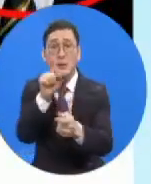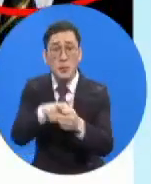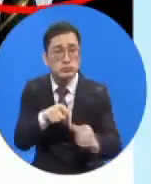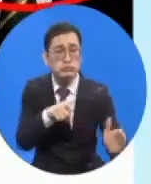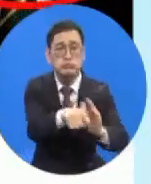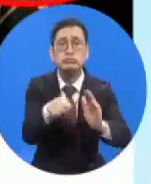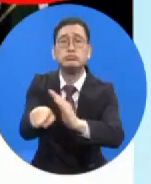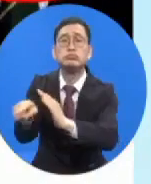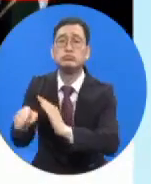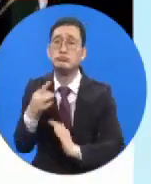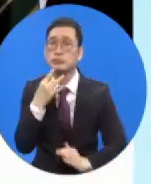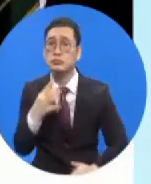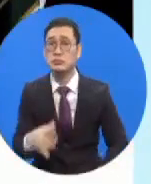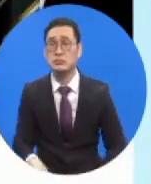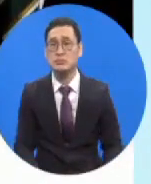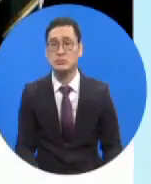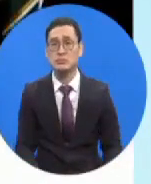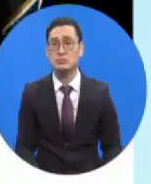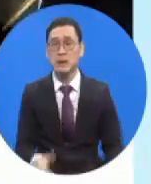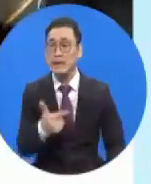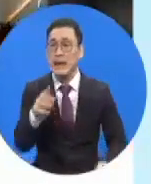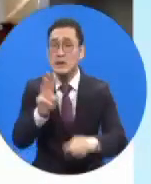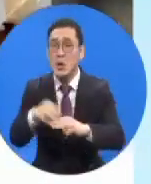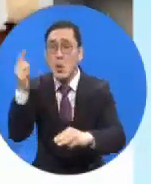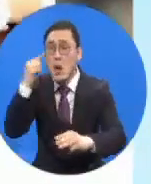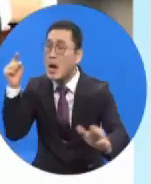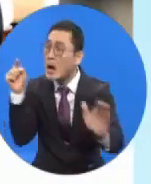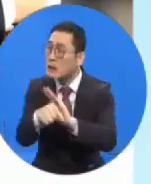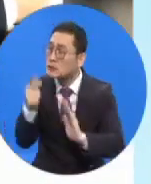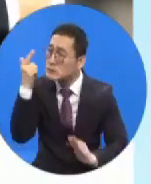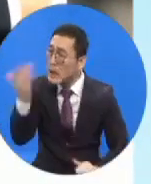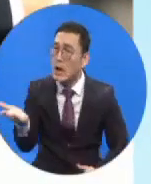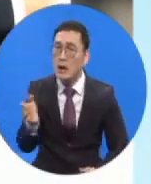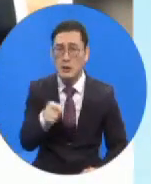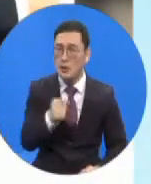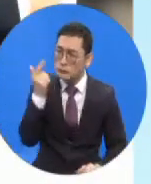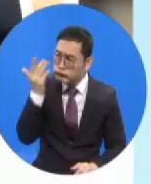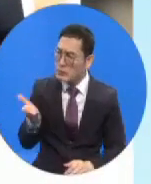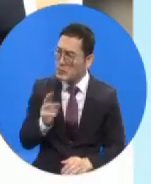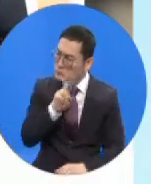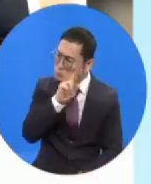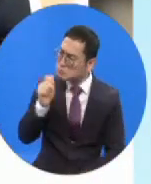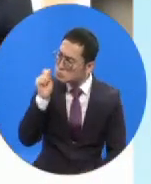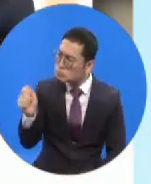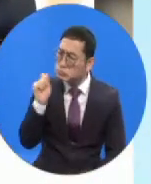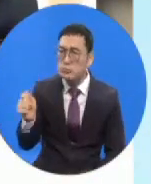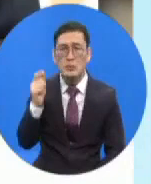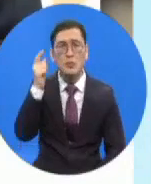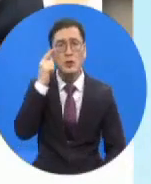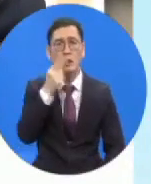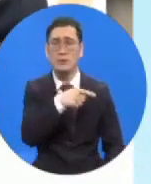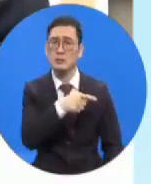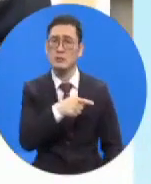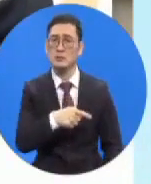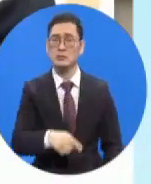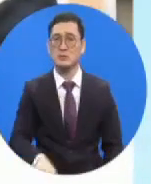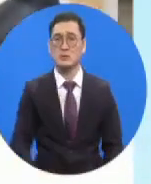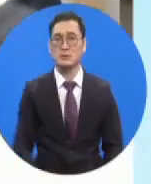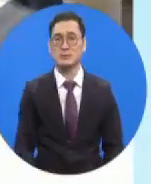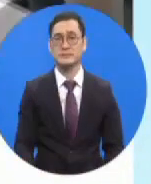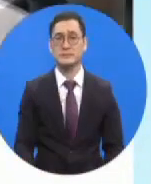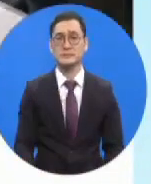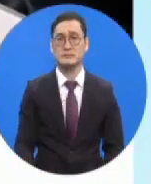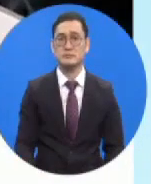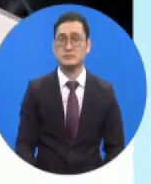순서는 대전이 돼가지고 가는데 왜 대전을 갔냐고 물어보는 거는 좀 지나치게 정치적인 해석이 아닌가 싶거든요. 그러니까 윤석열 총장의